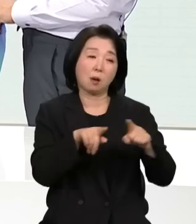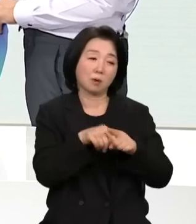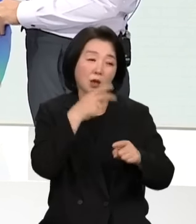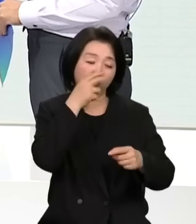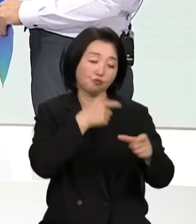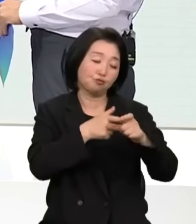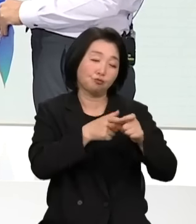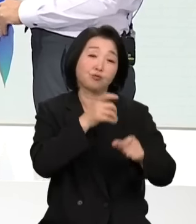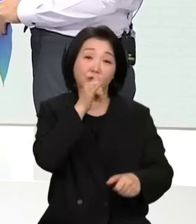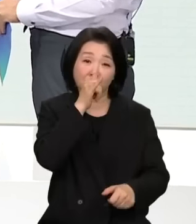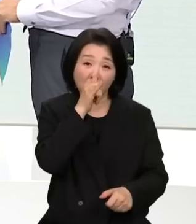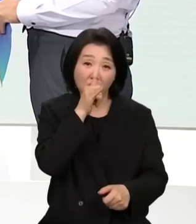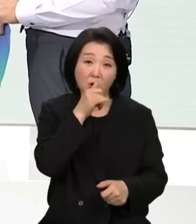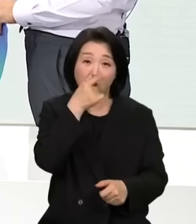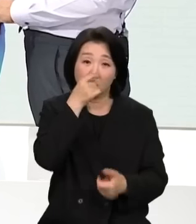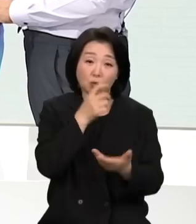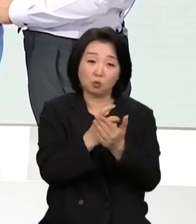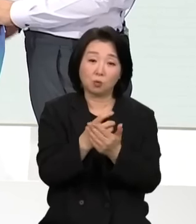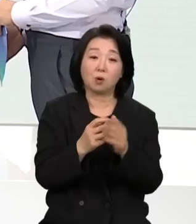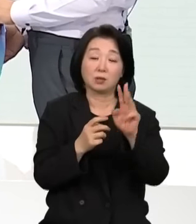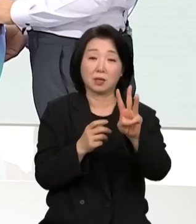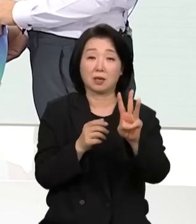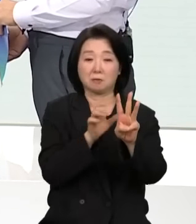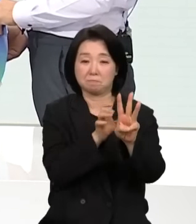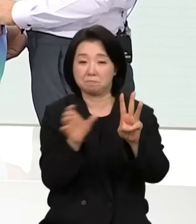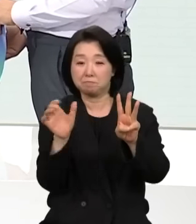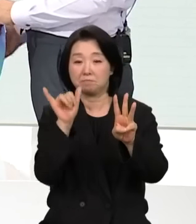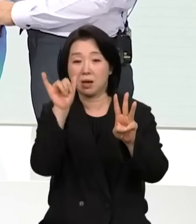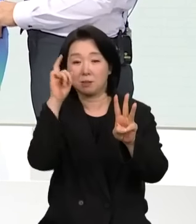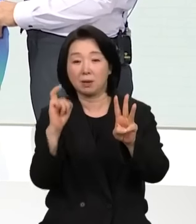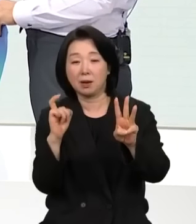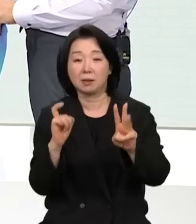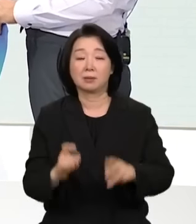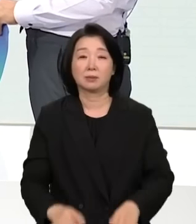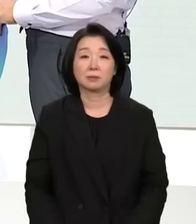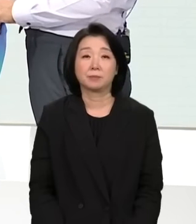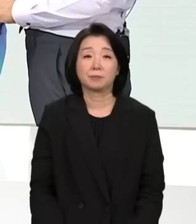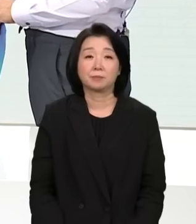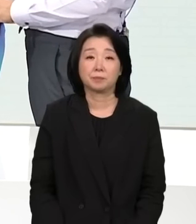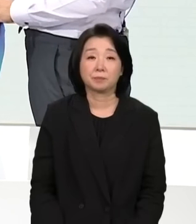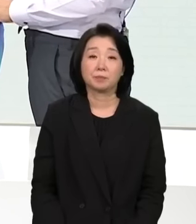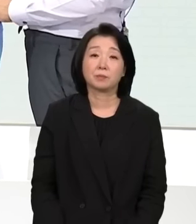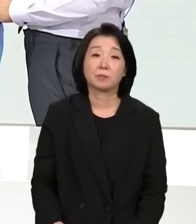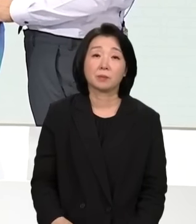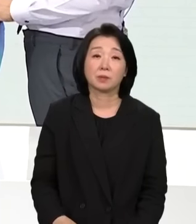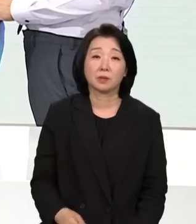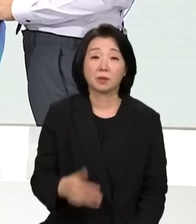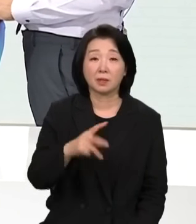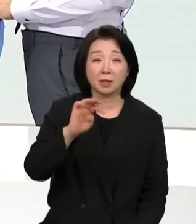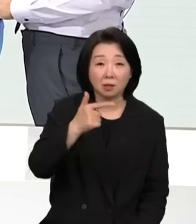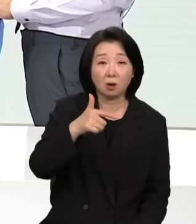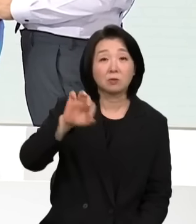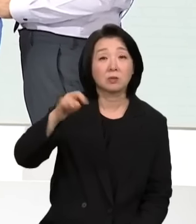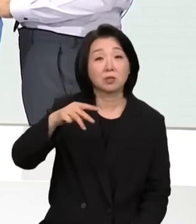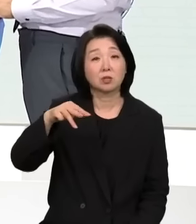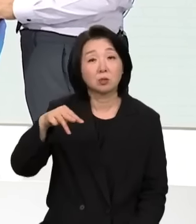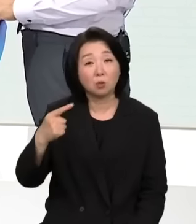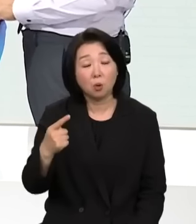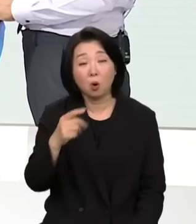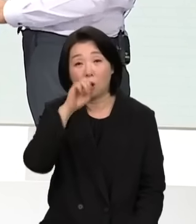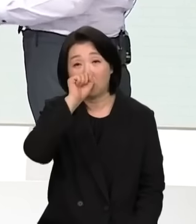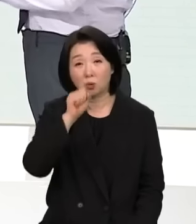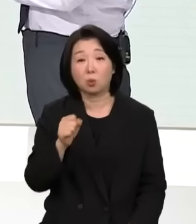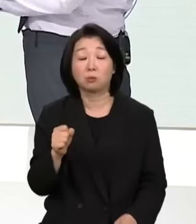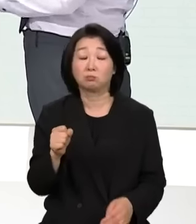하면서이 소주병 세 개를 나란히 배치해서 사진을 찍었는데요 대선 진로 좋은 데이 대선 진로가